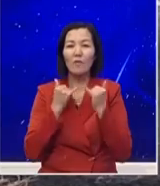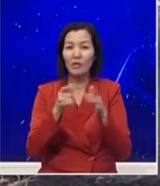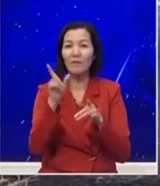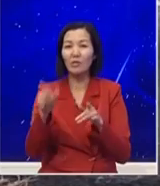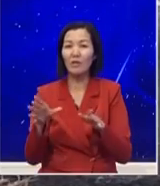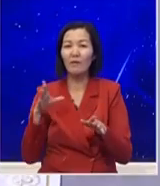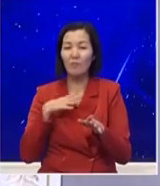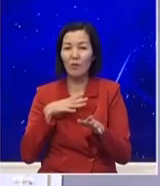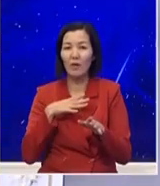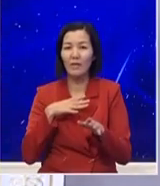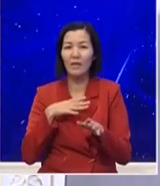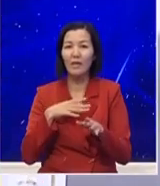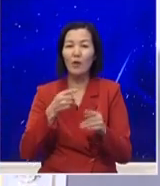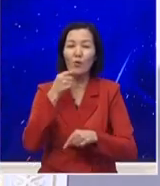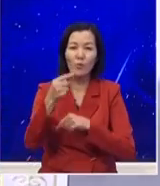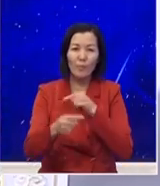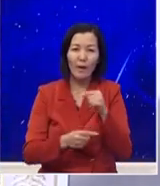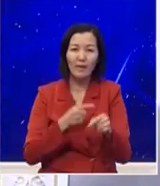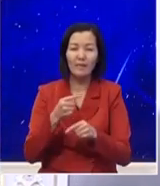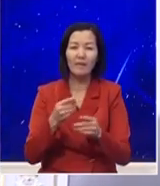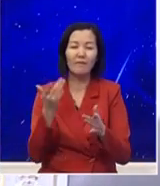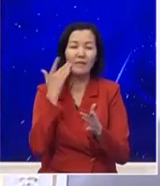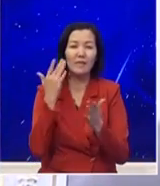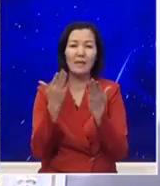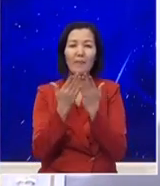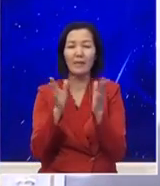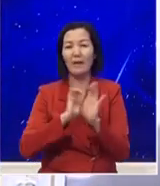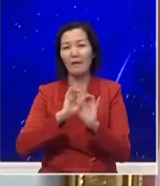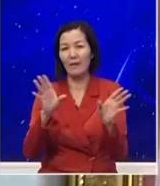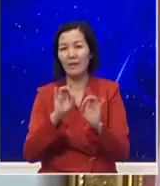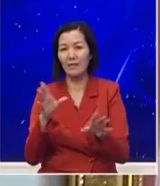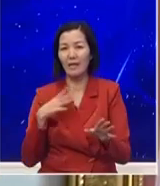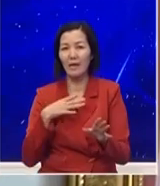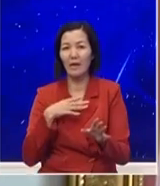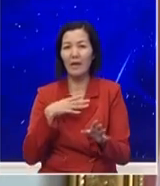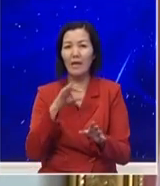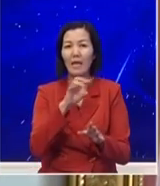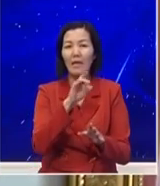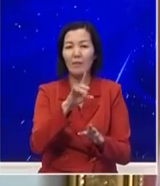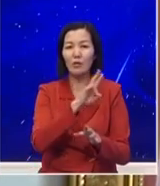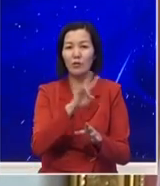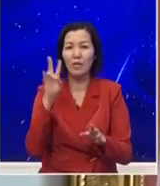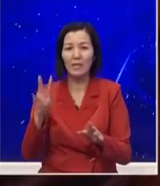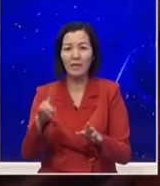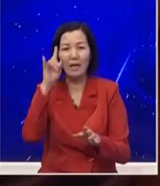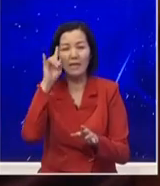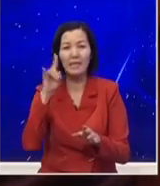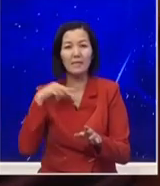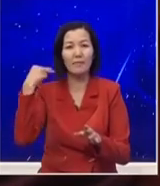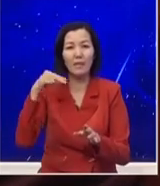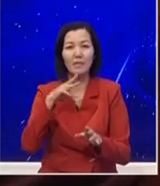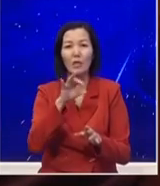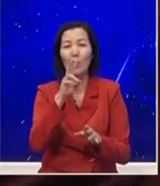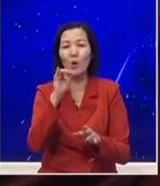ұрпаққа көрсеткен өнегесі өсиеті өшпестей. Қаралы митингте елбасы Нұрсұлтан Назарбаев, Қазақстан президенті Қасым Жомарт